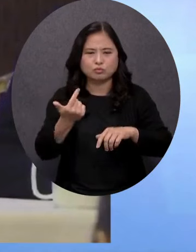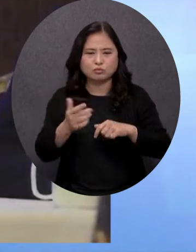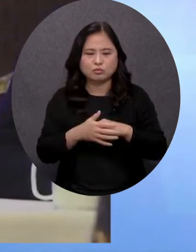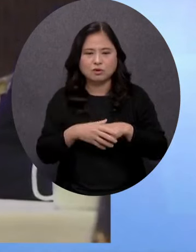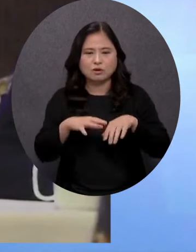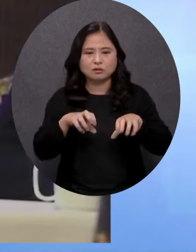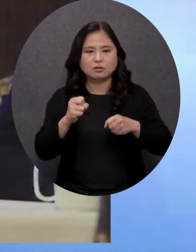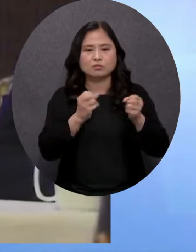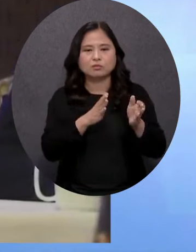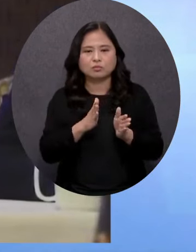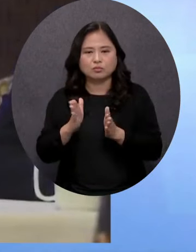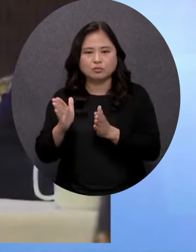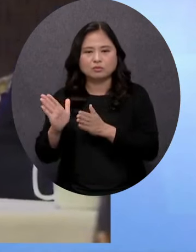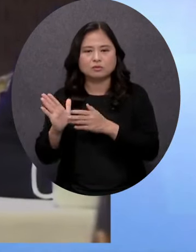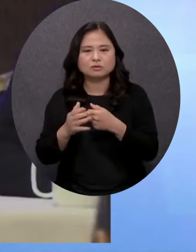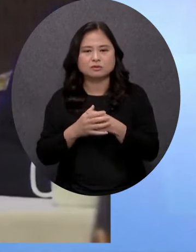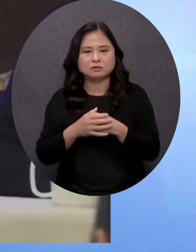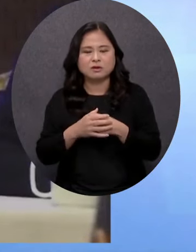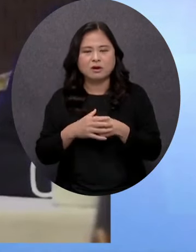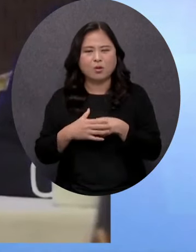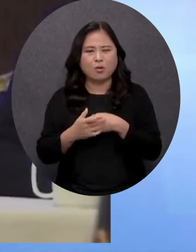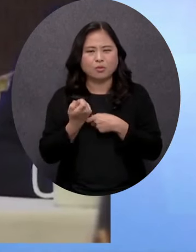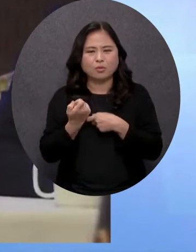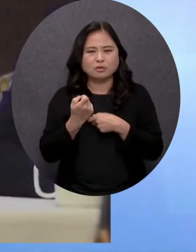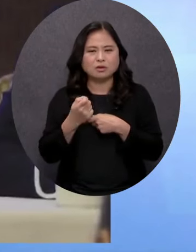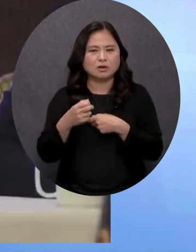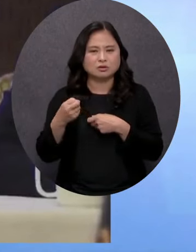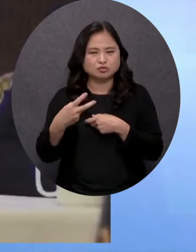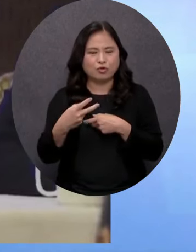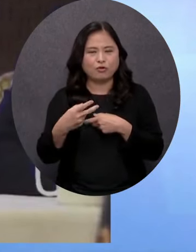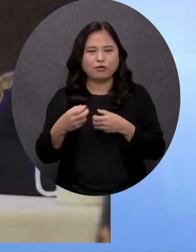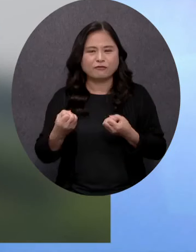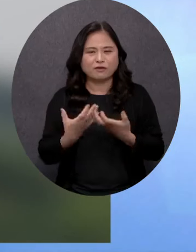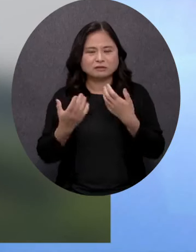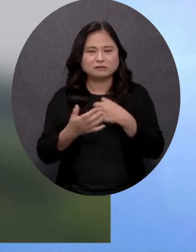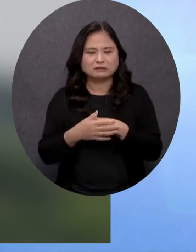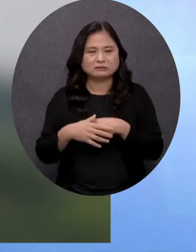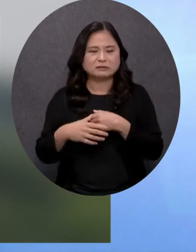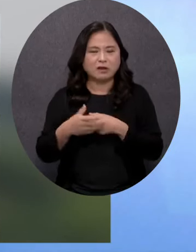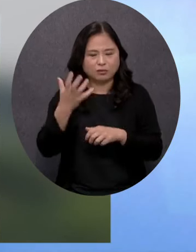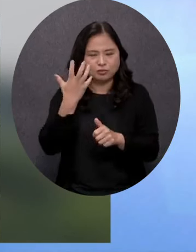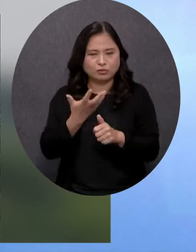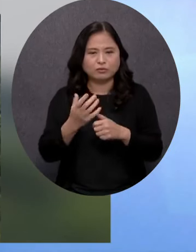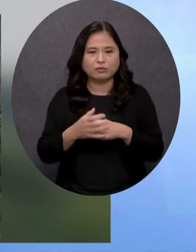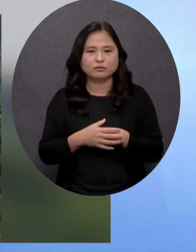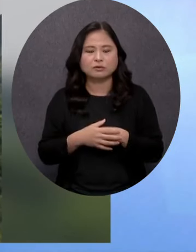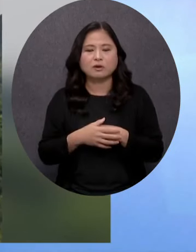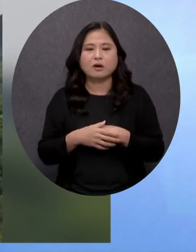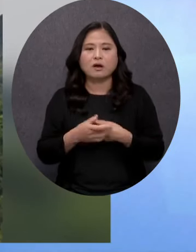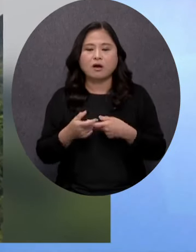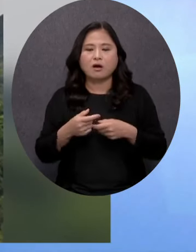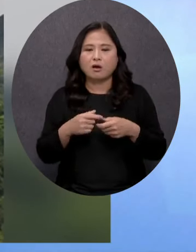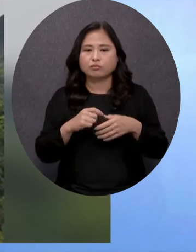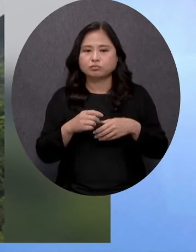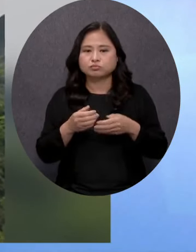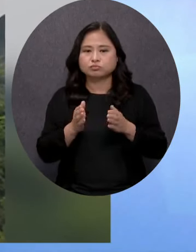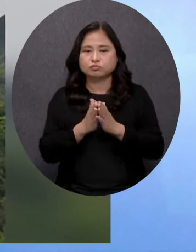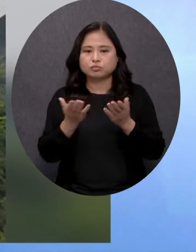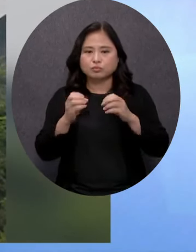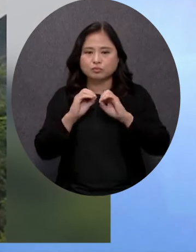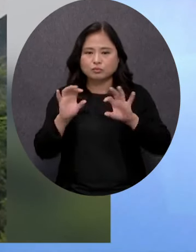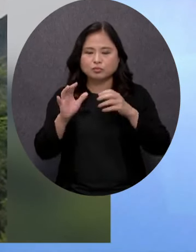援过程中极容易发生自身灾害。 内地传媒报道，今年汛期之前，高速公路